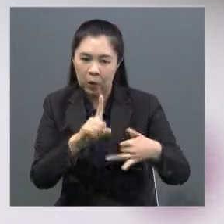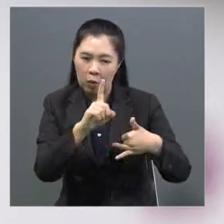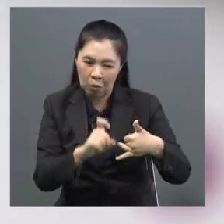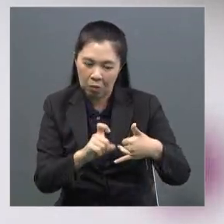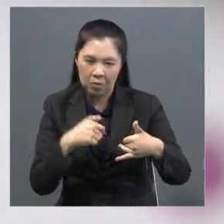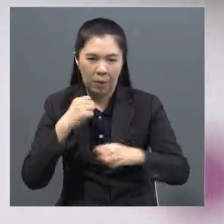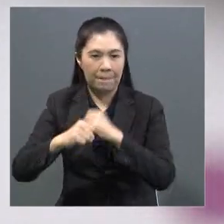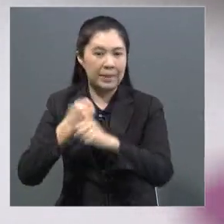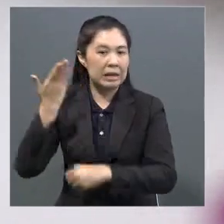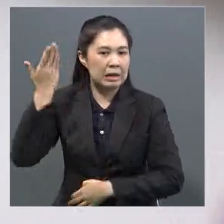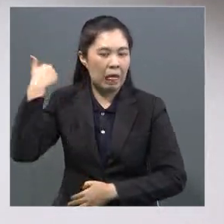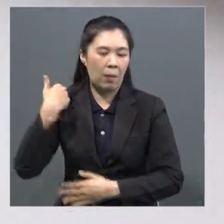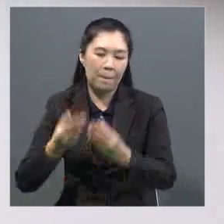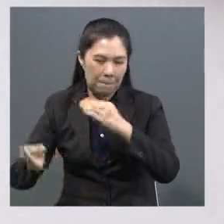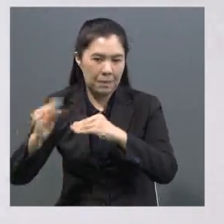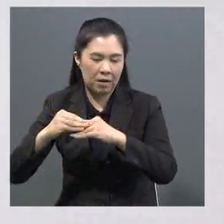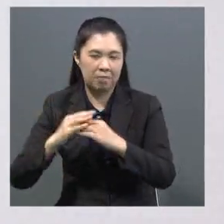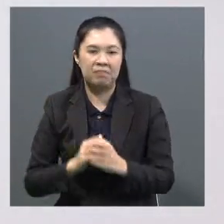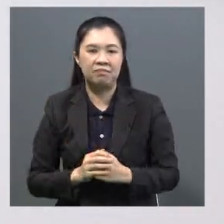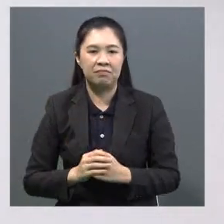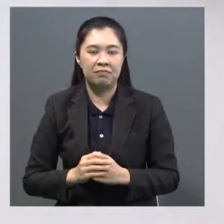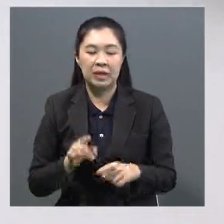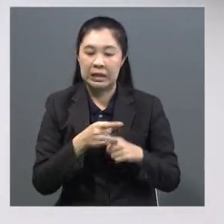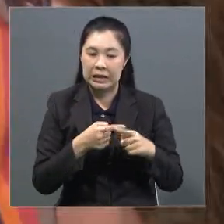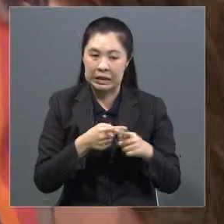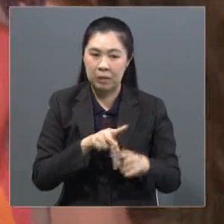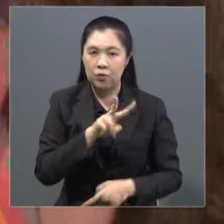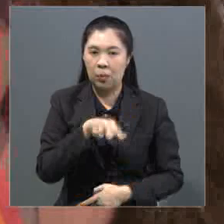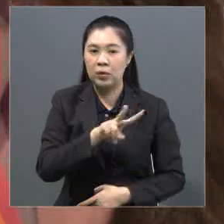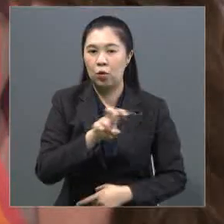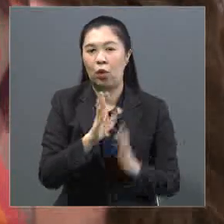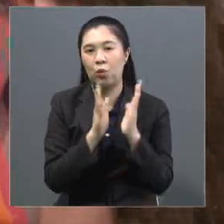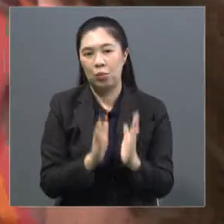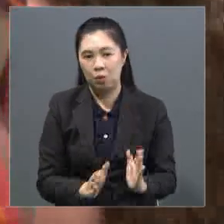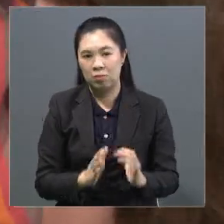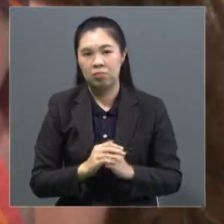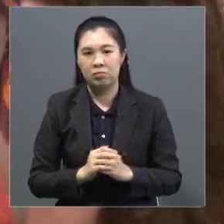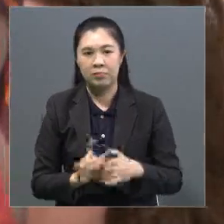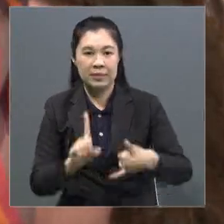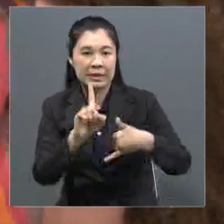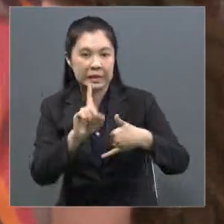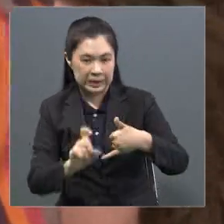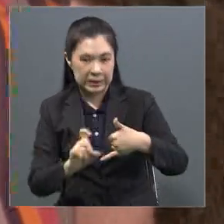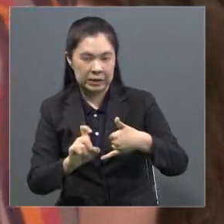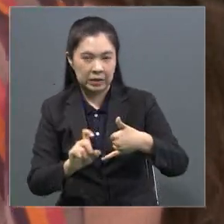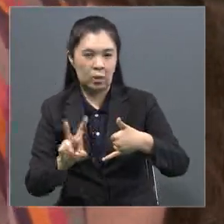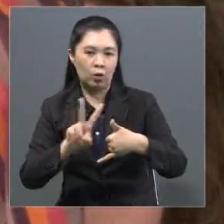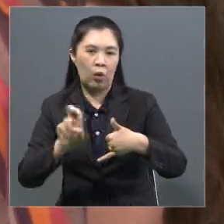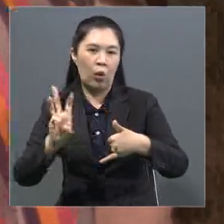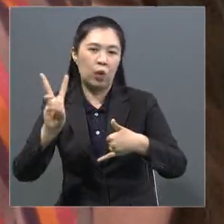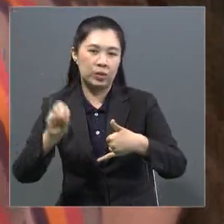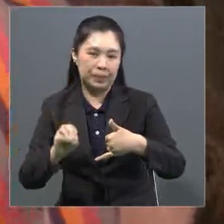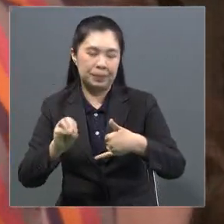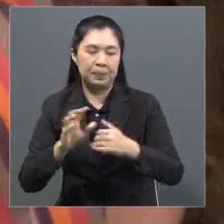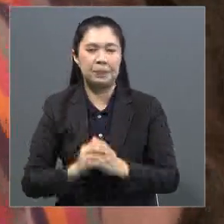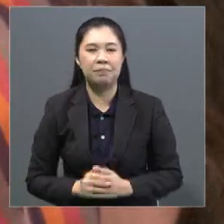ยิ่งกว่าปีที่แล้วถามว่าปีที่แล้วเท่าไหร่บาดเจ็บกว่า 2,200คนคุณผู้ชมแล้วเสียชีวิตไปมากกว่า 260คน